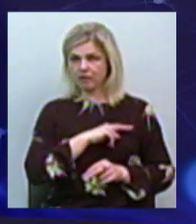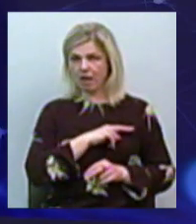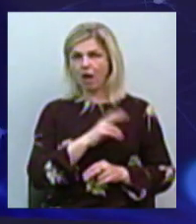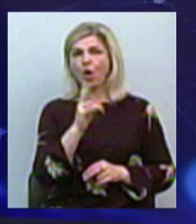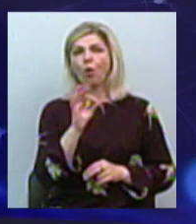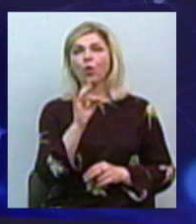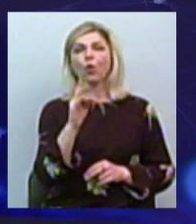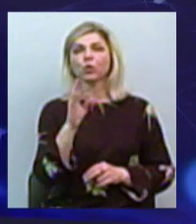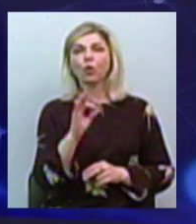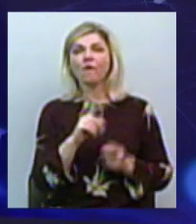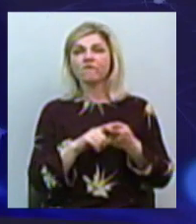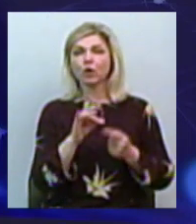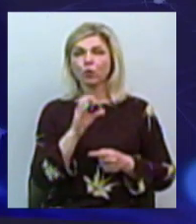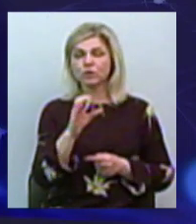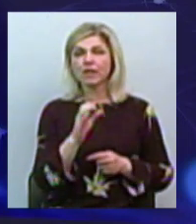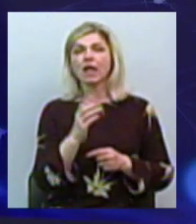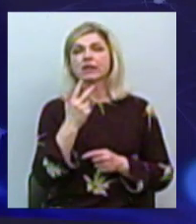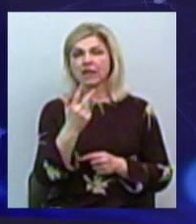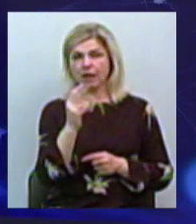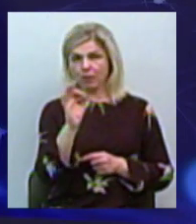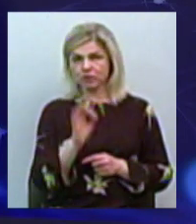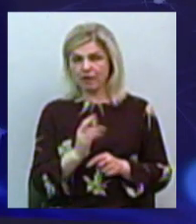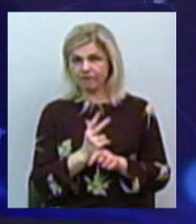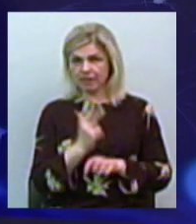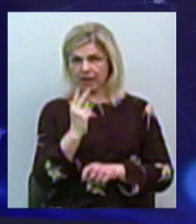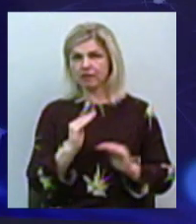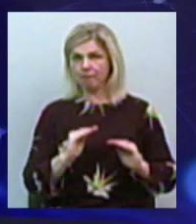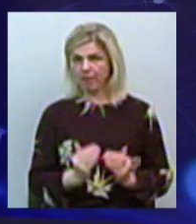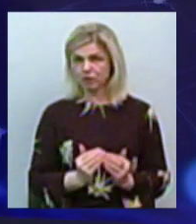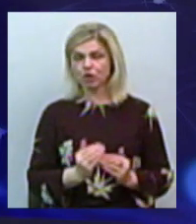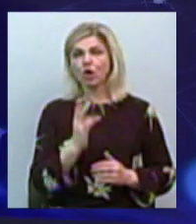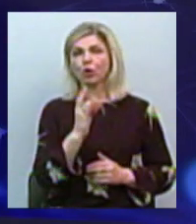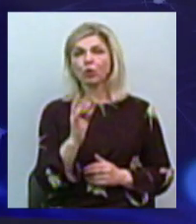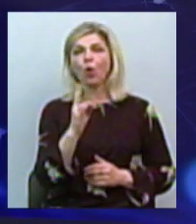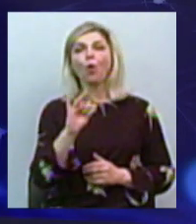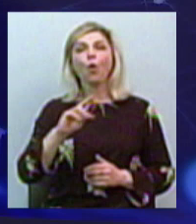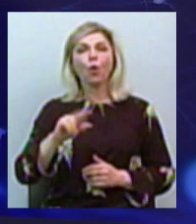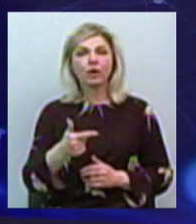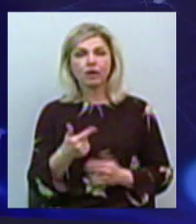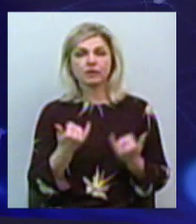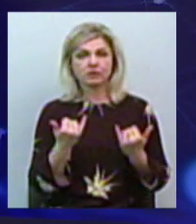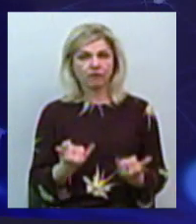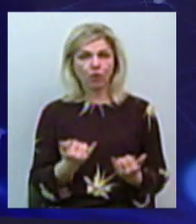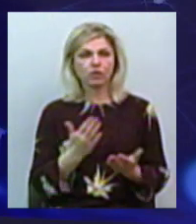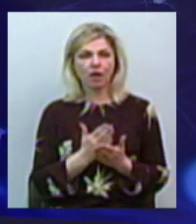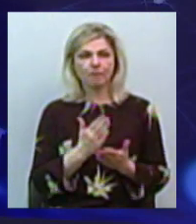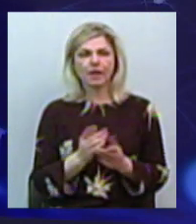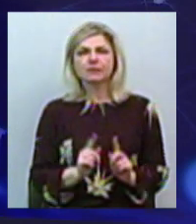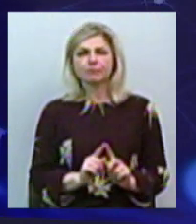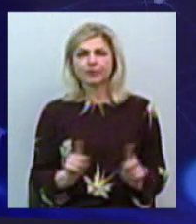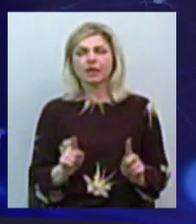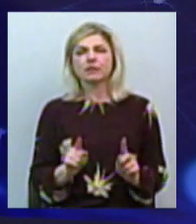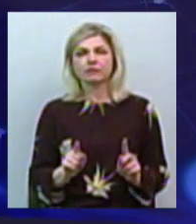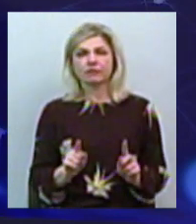коронавірусу 3%, тобто втричі менше. Але кор на сьогоднішній день має специфічні